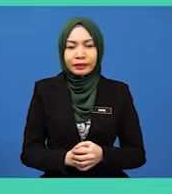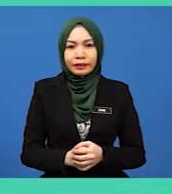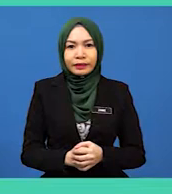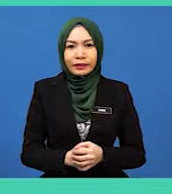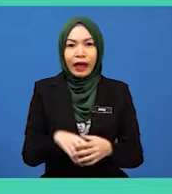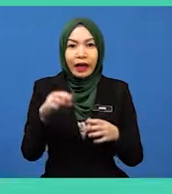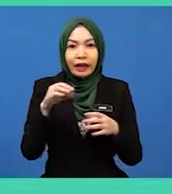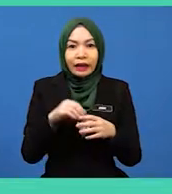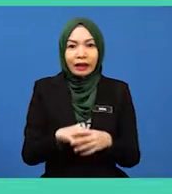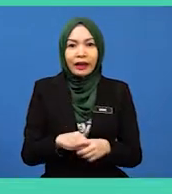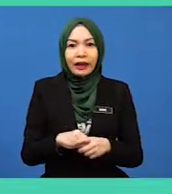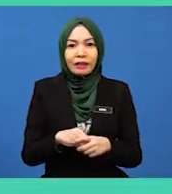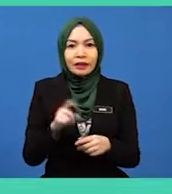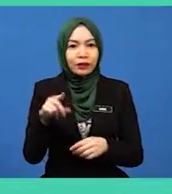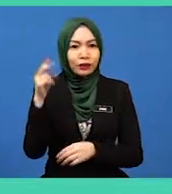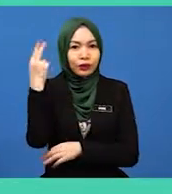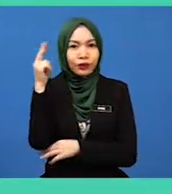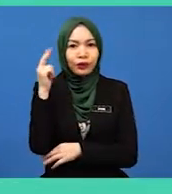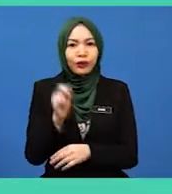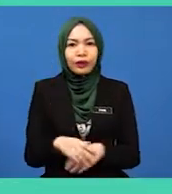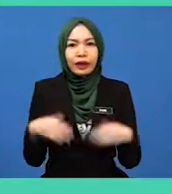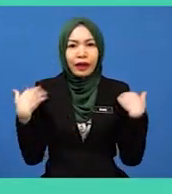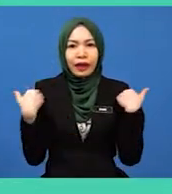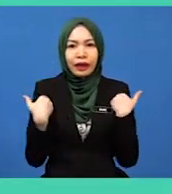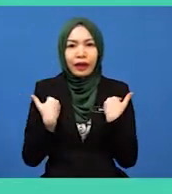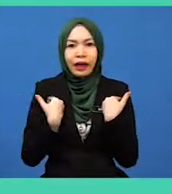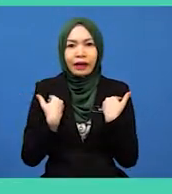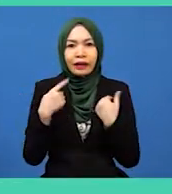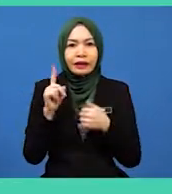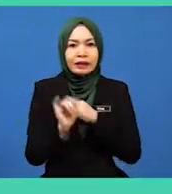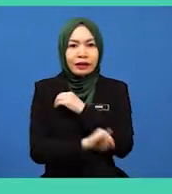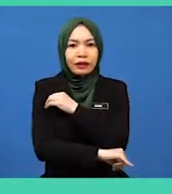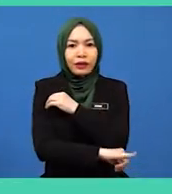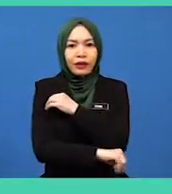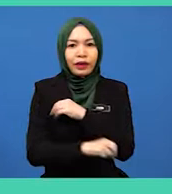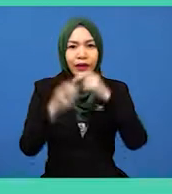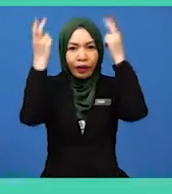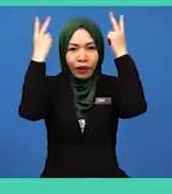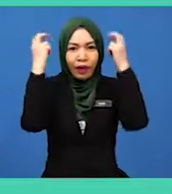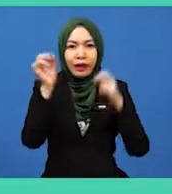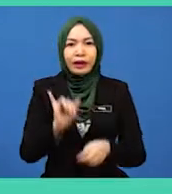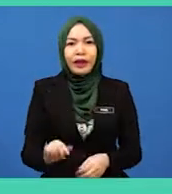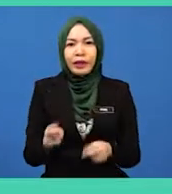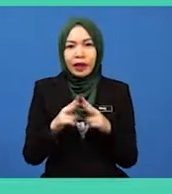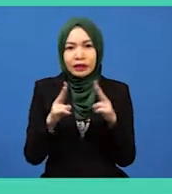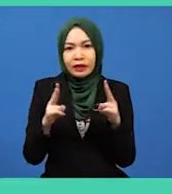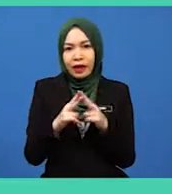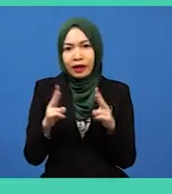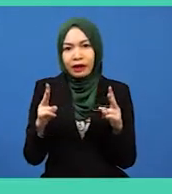Di dalam sebuah hutan, tinggal seekor arnab yang sangat pantas